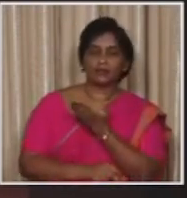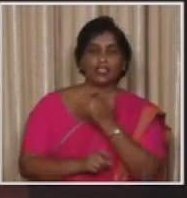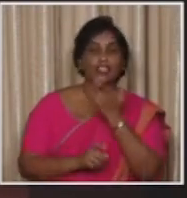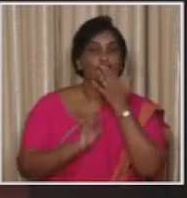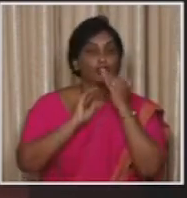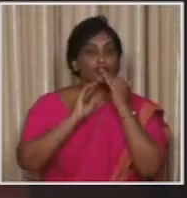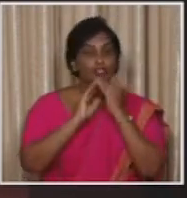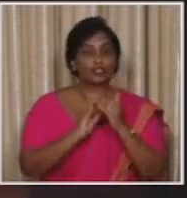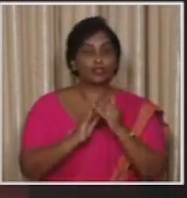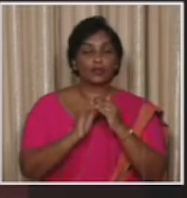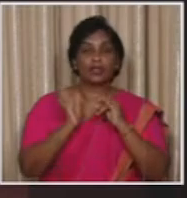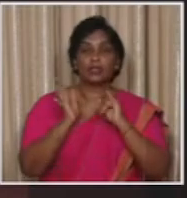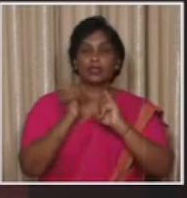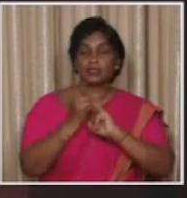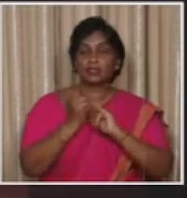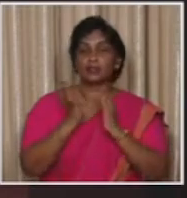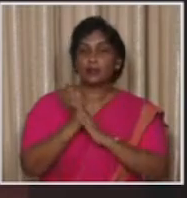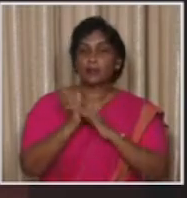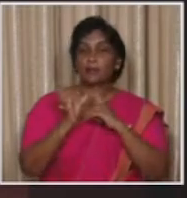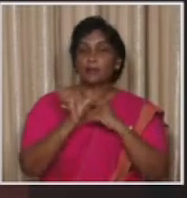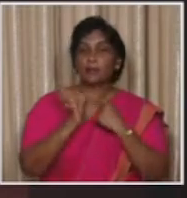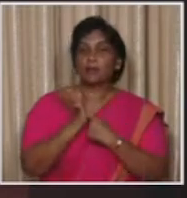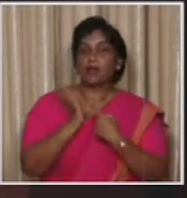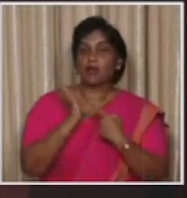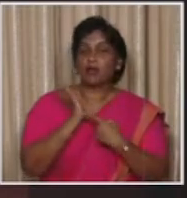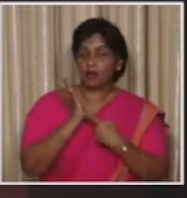පාසලකට ස්මාර්ට් බෝඩ් එකක් දී ගන්න බැරි ආණ්ඩුවක්,